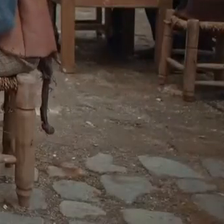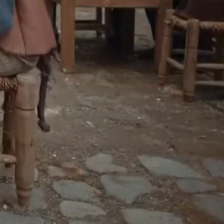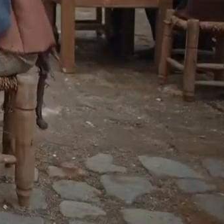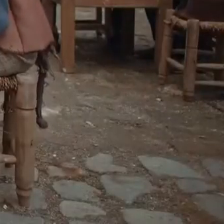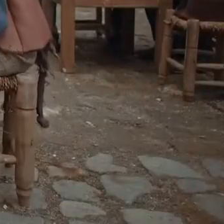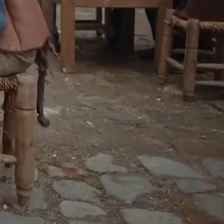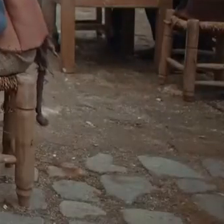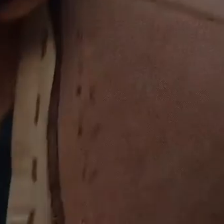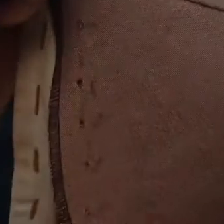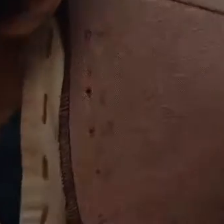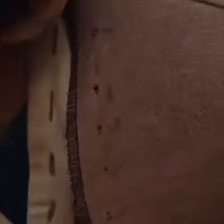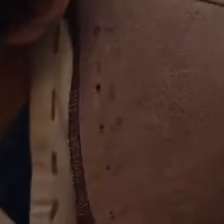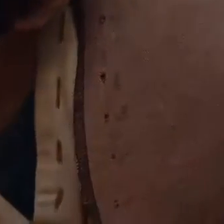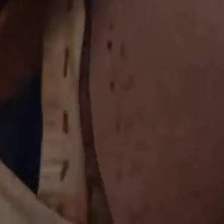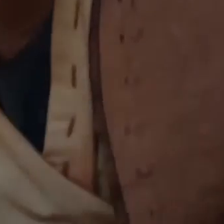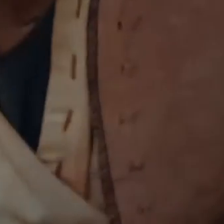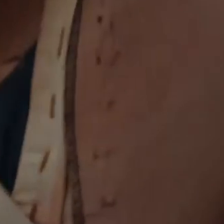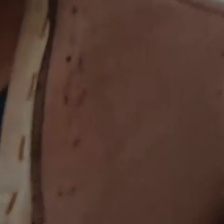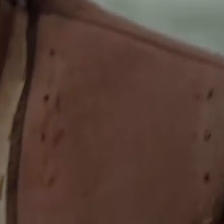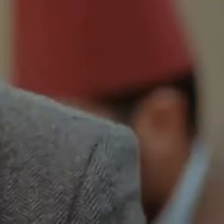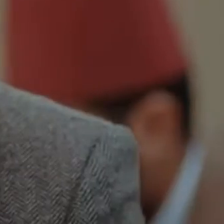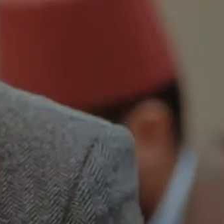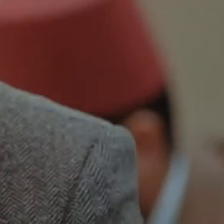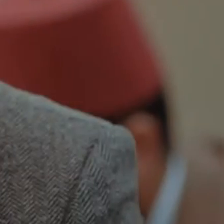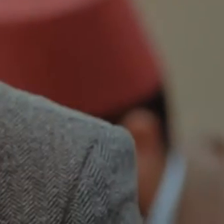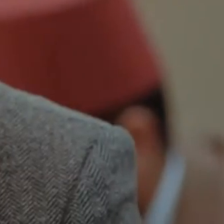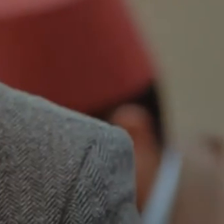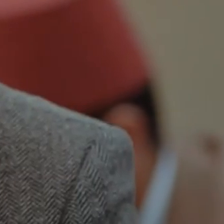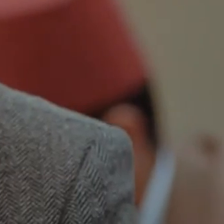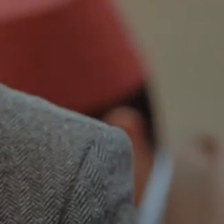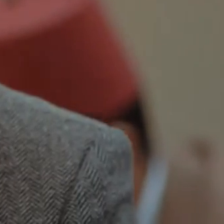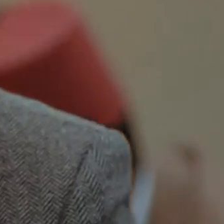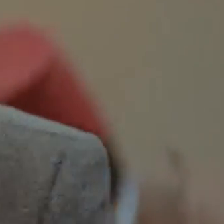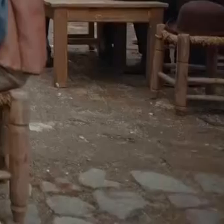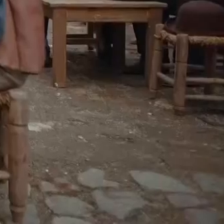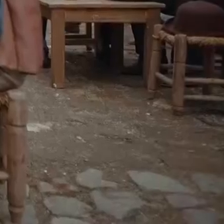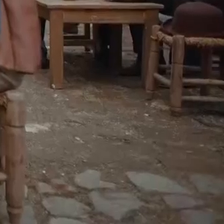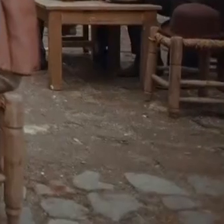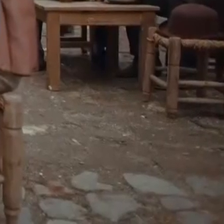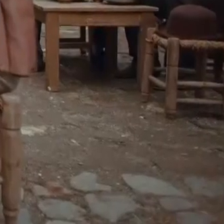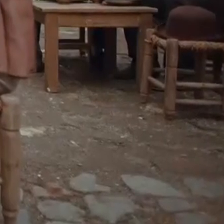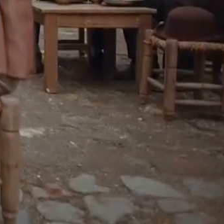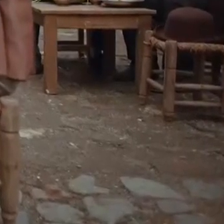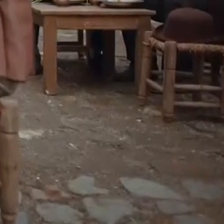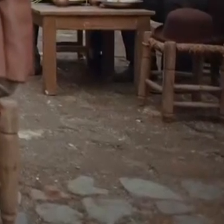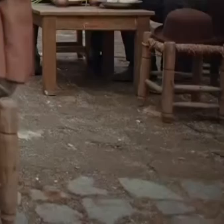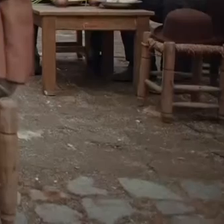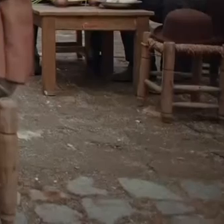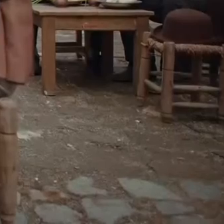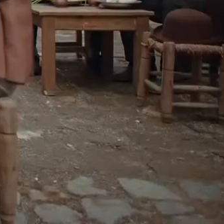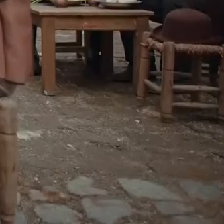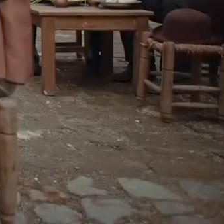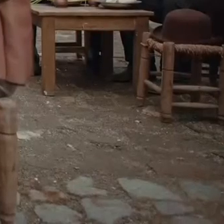Kesesinden para çıkarıp ahşap masaya koydu. Çocuğun yemek yiyişine baktı gülümseyerek. Kalkıp saçlarını okşadı.